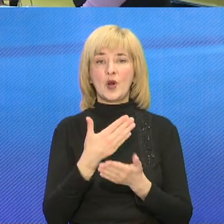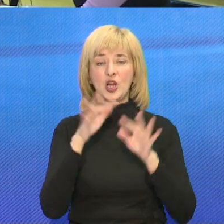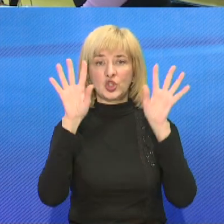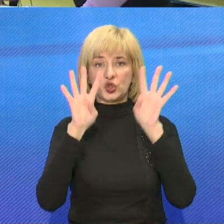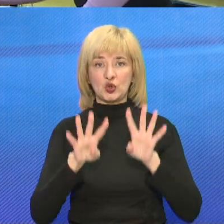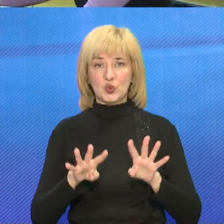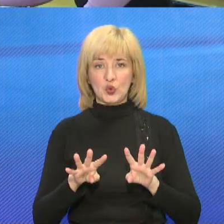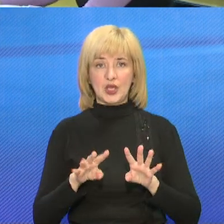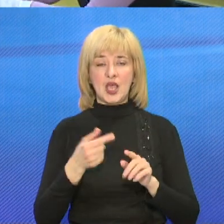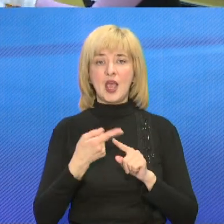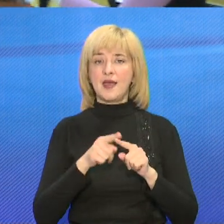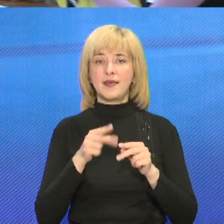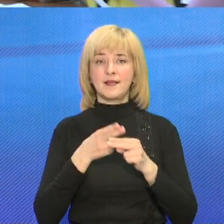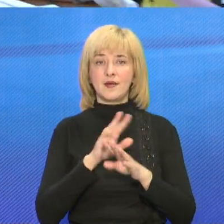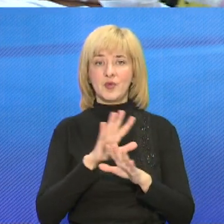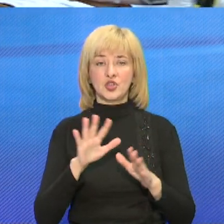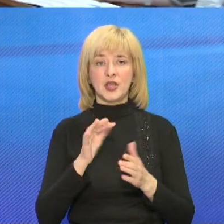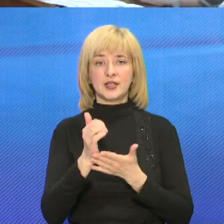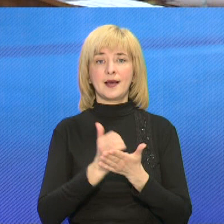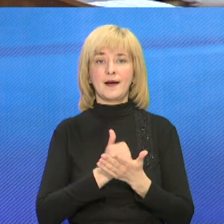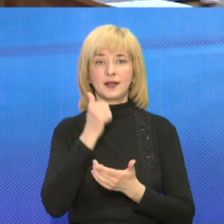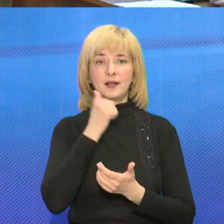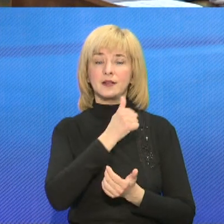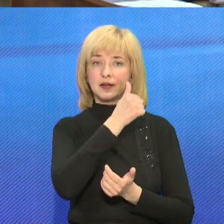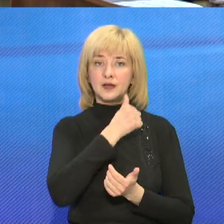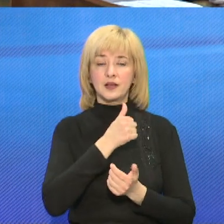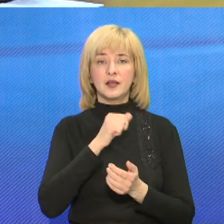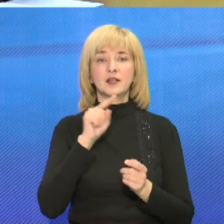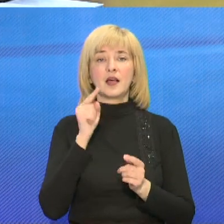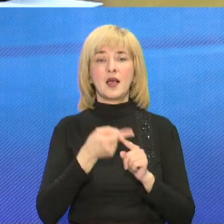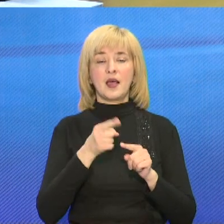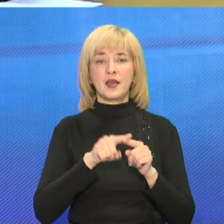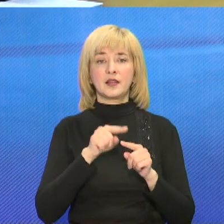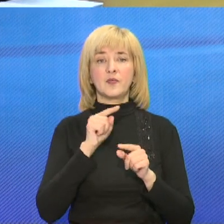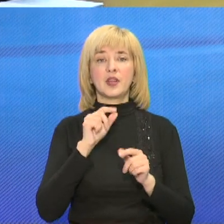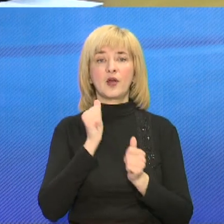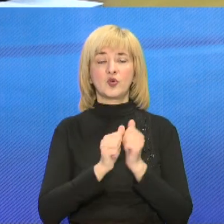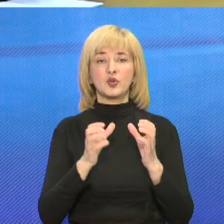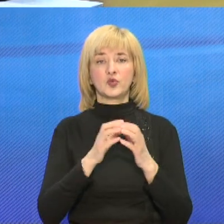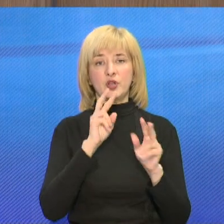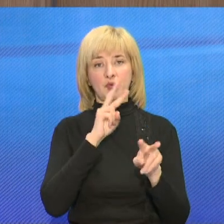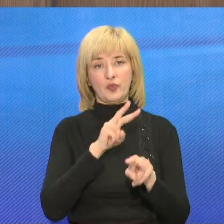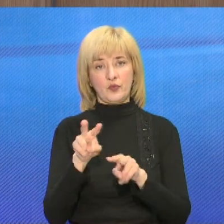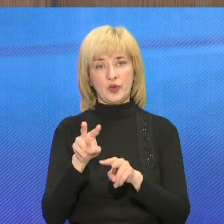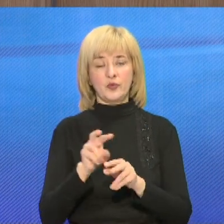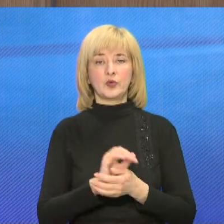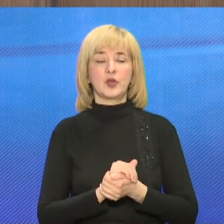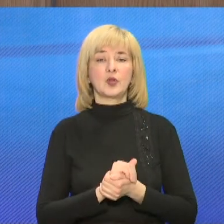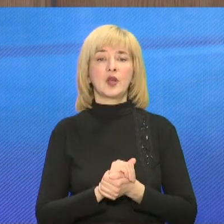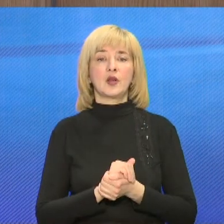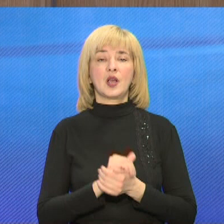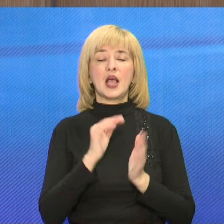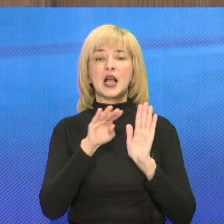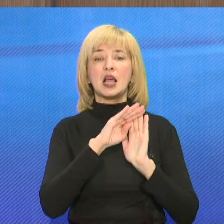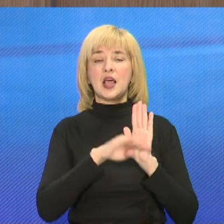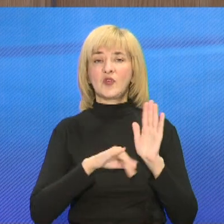не перешкоджає заховати таємницю волі виявлення. За гэтым на кожному частку пільно сочать назіральники. Графік у нас дуже